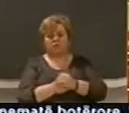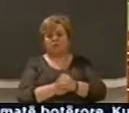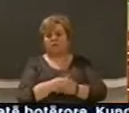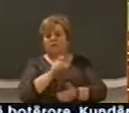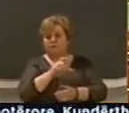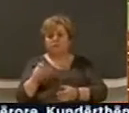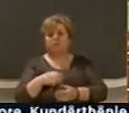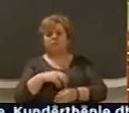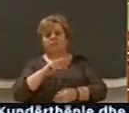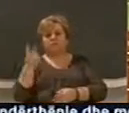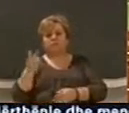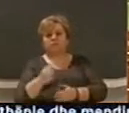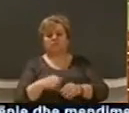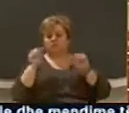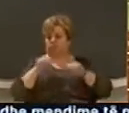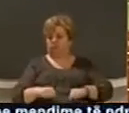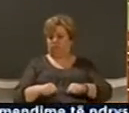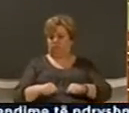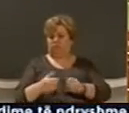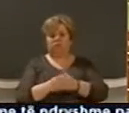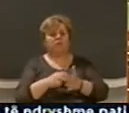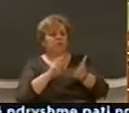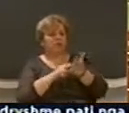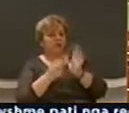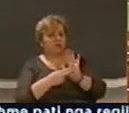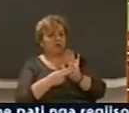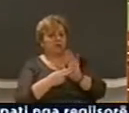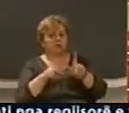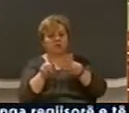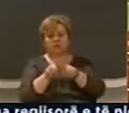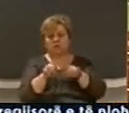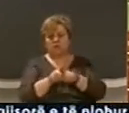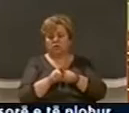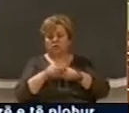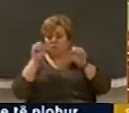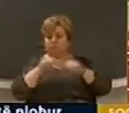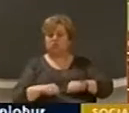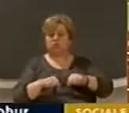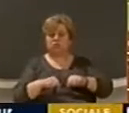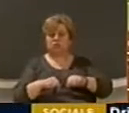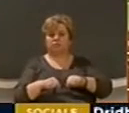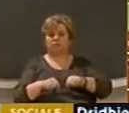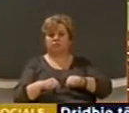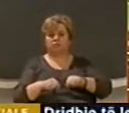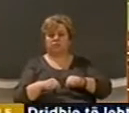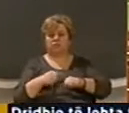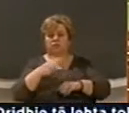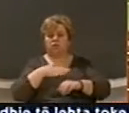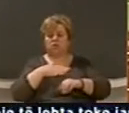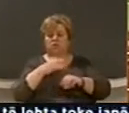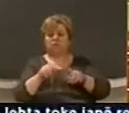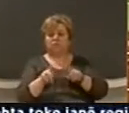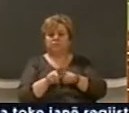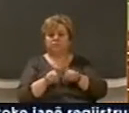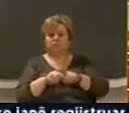e pastaj të vinte pushteti, nga politika që do të bënin një pushtet ynë të ishte pushtet që